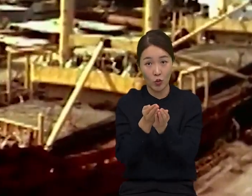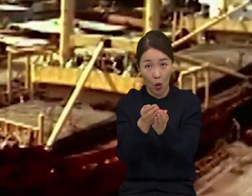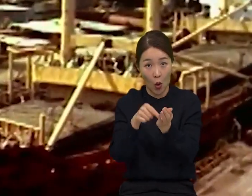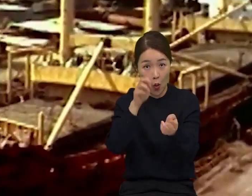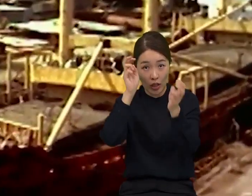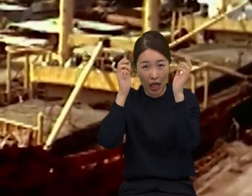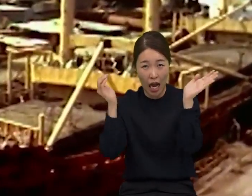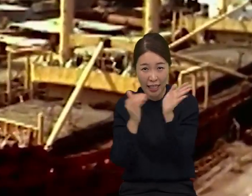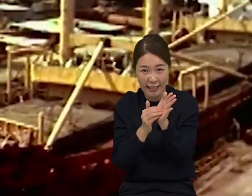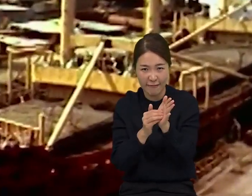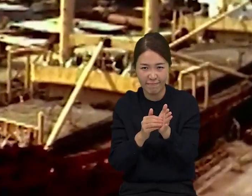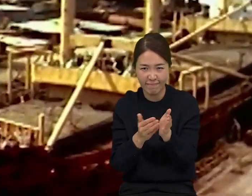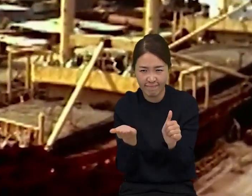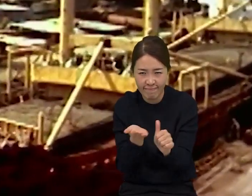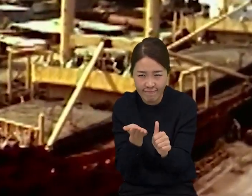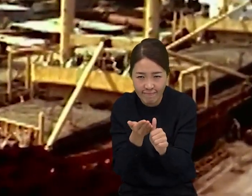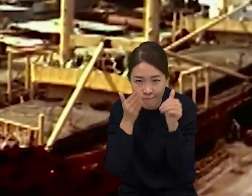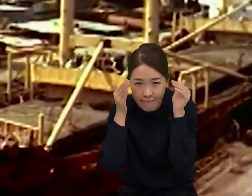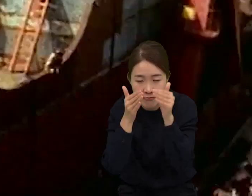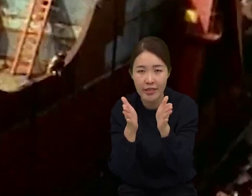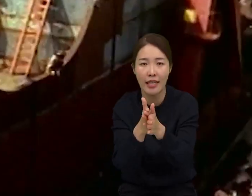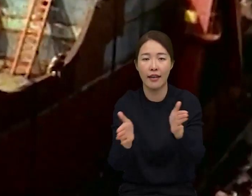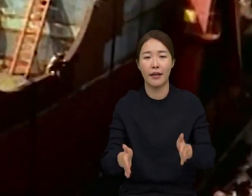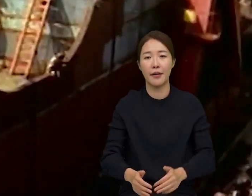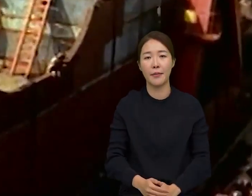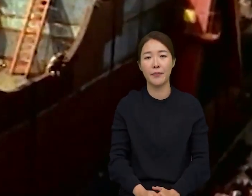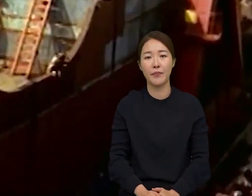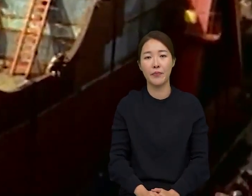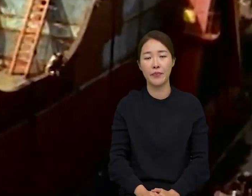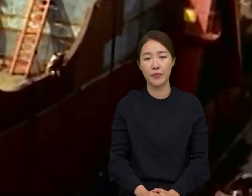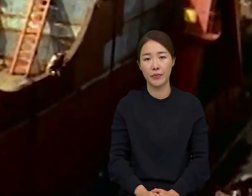1970년대부터 정부는 조선공업도 본격적으로 육성했다.